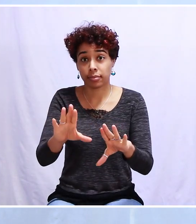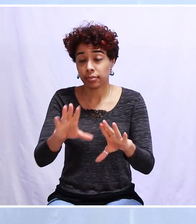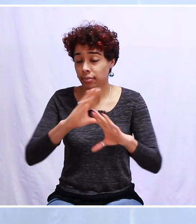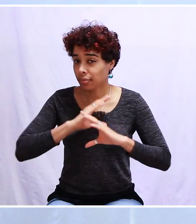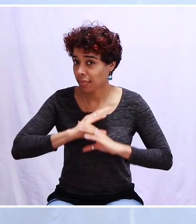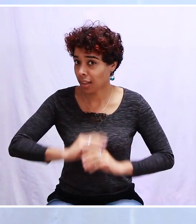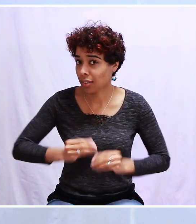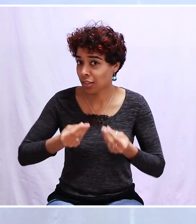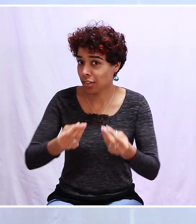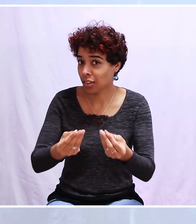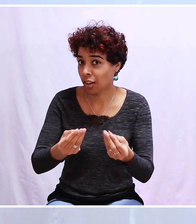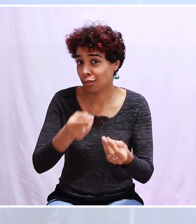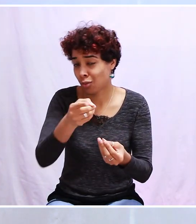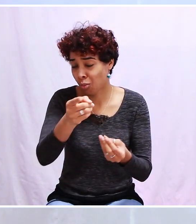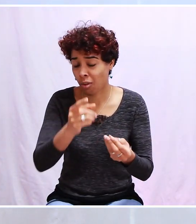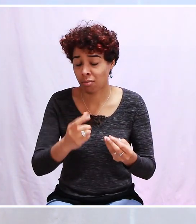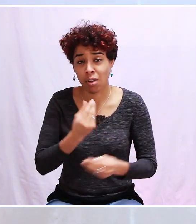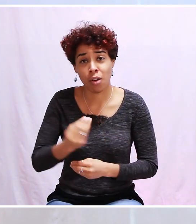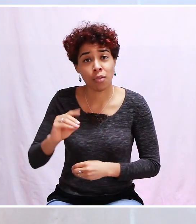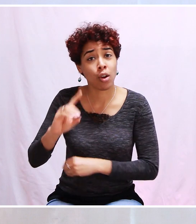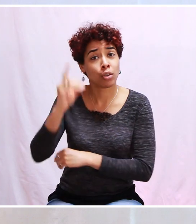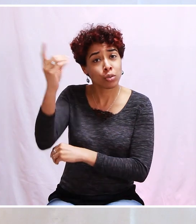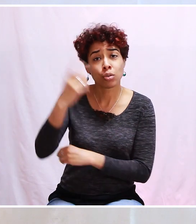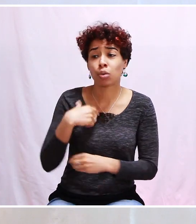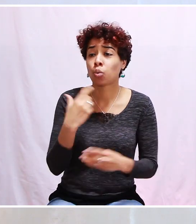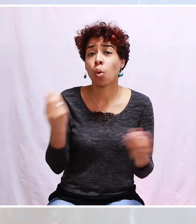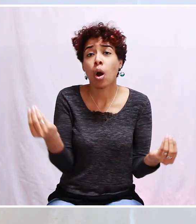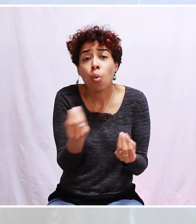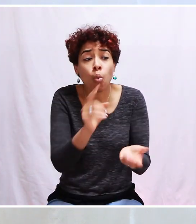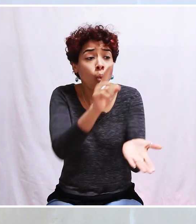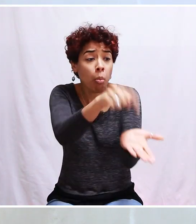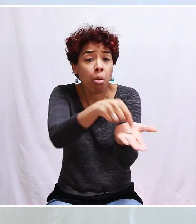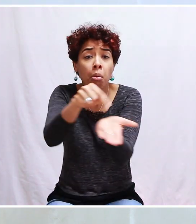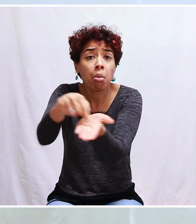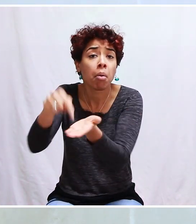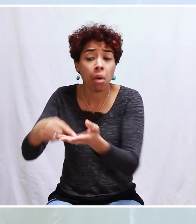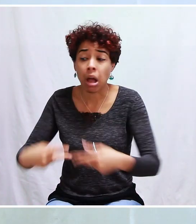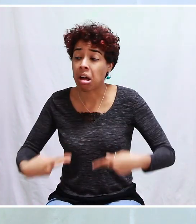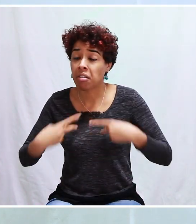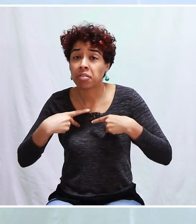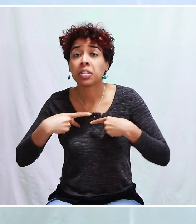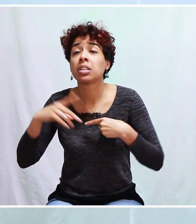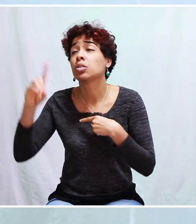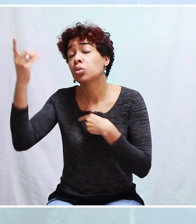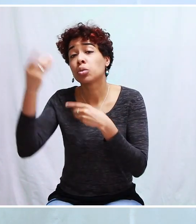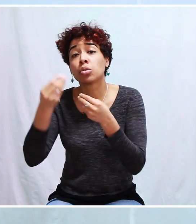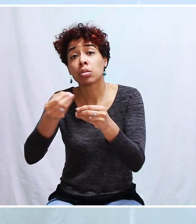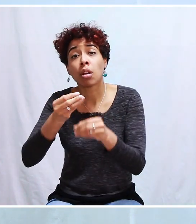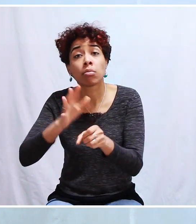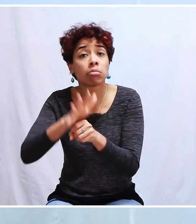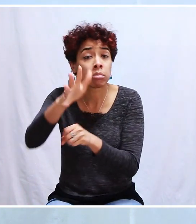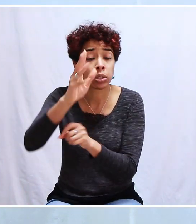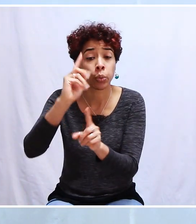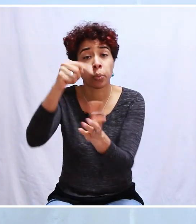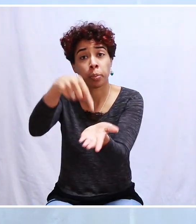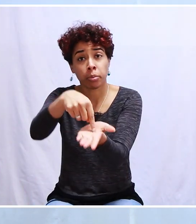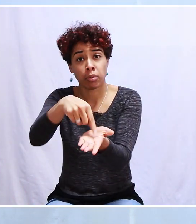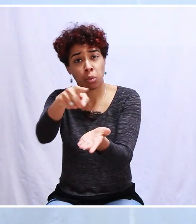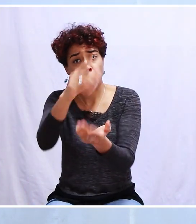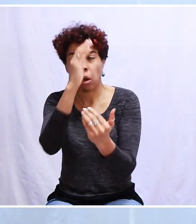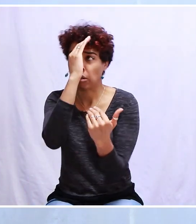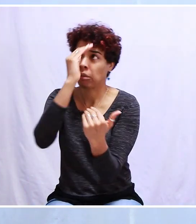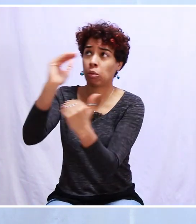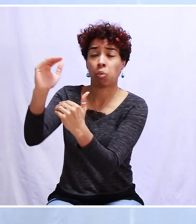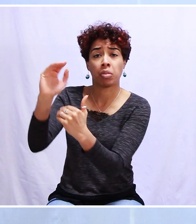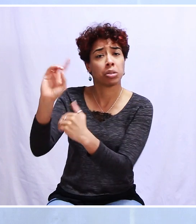Dieu, partout où tu es, partout où tu vis, là où Dieu t'a missionné peut-être, eh bien, aie cette confiance